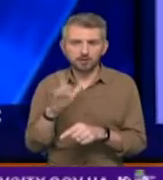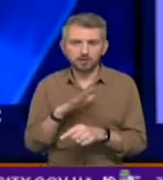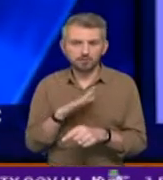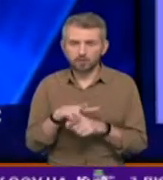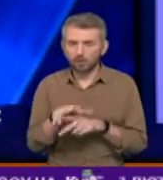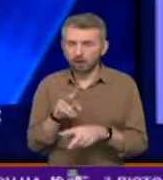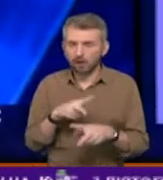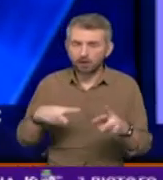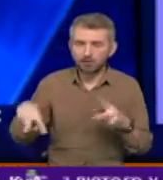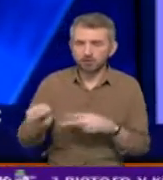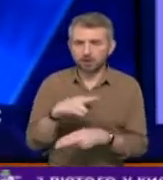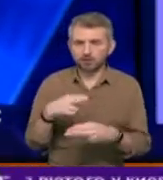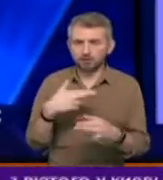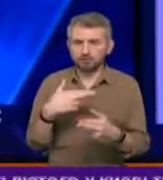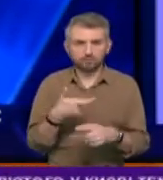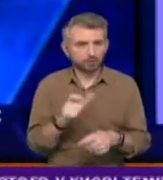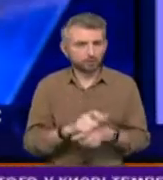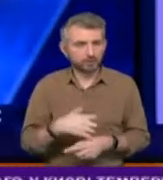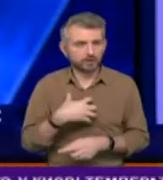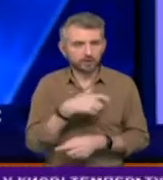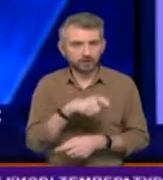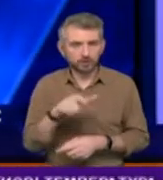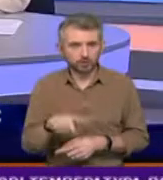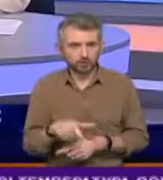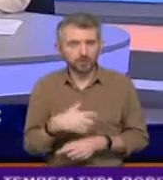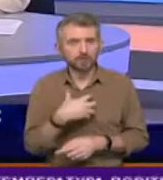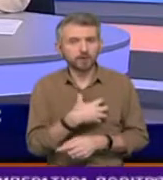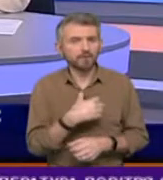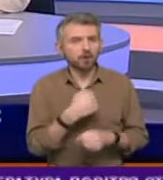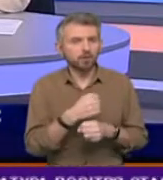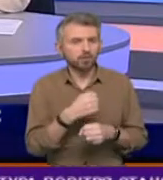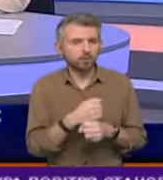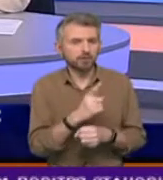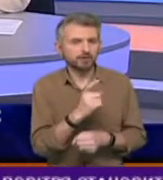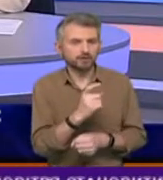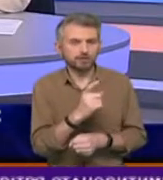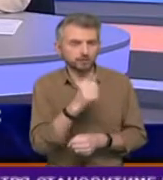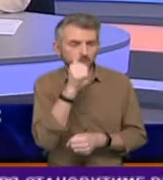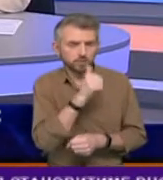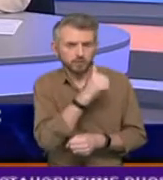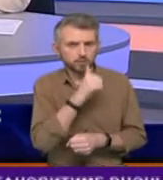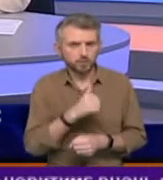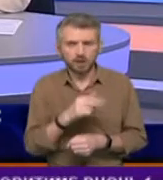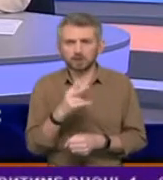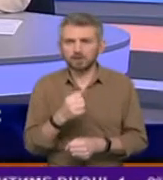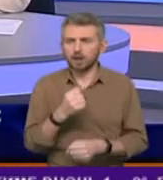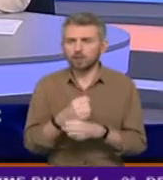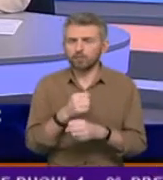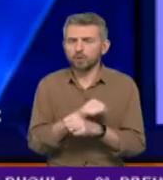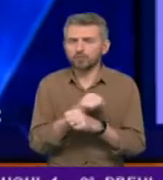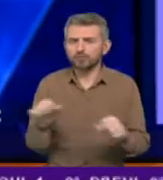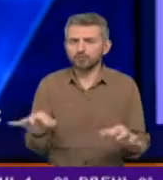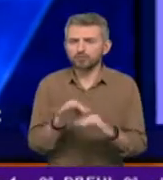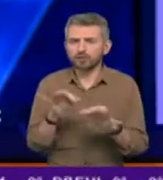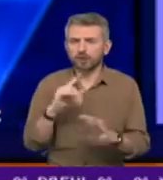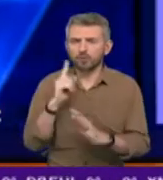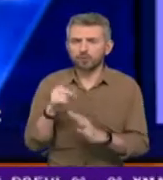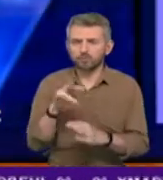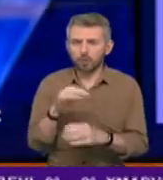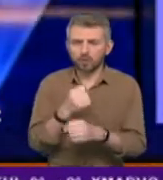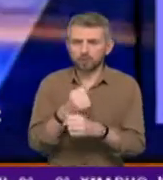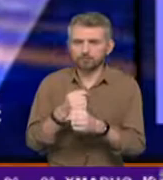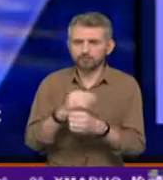що нагадує щось. Якщо це нагадує звукозаписувальний або відтворювальний засіб, або там засіб для відтворення інформації,